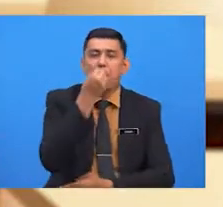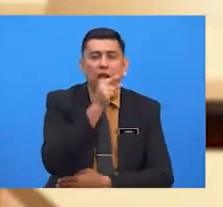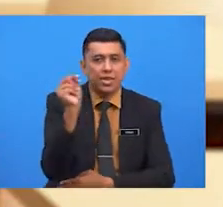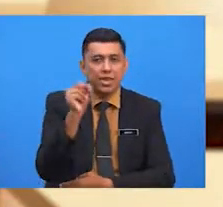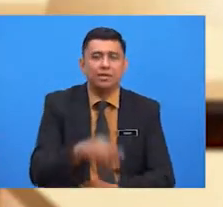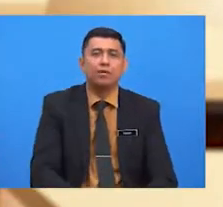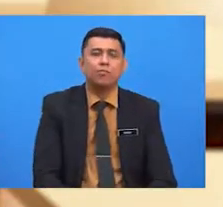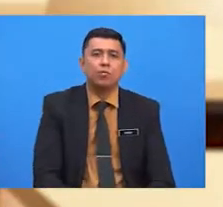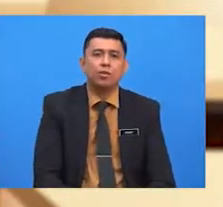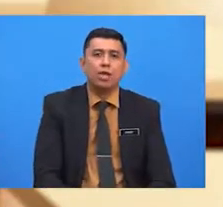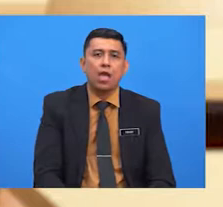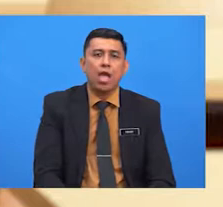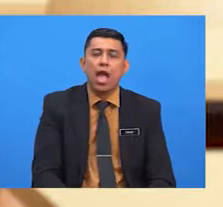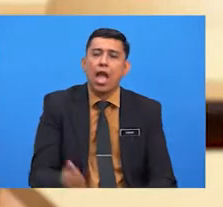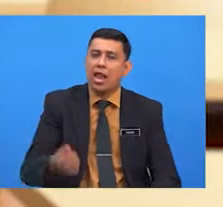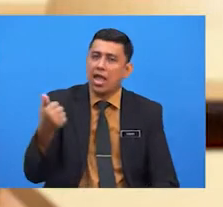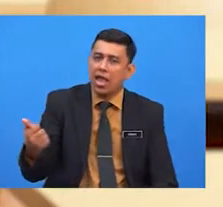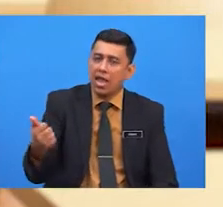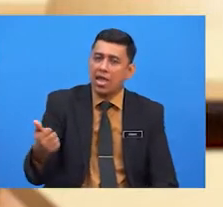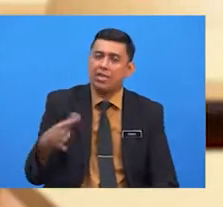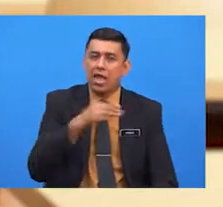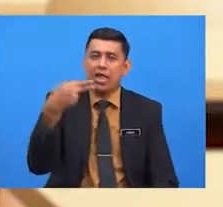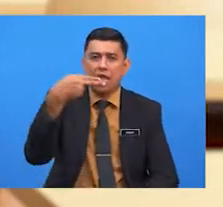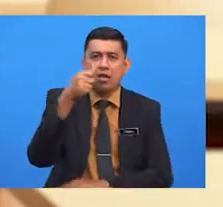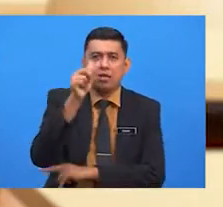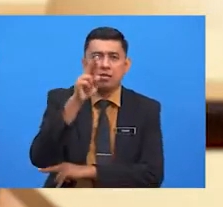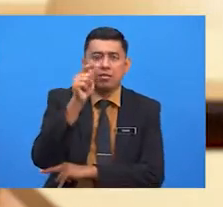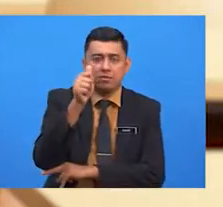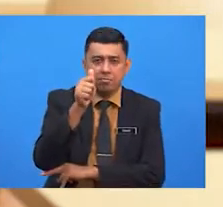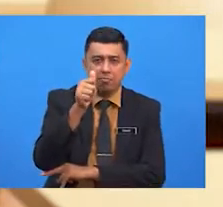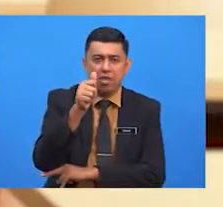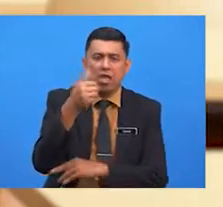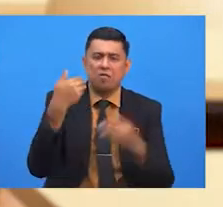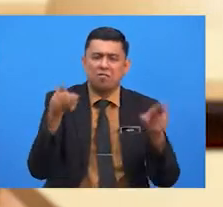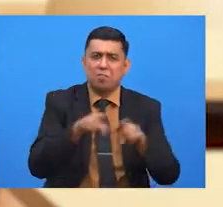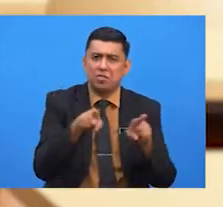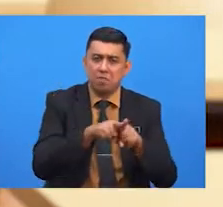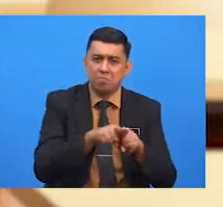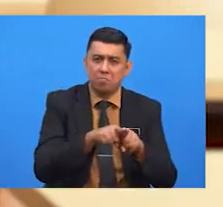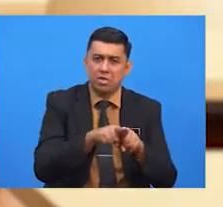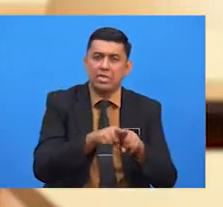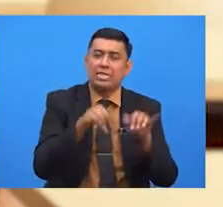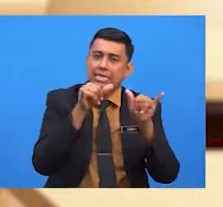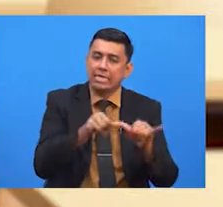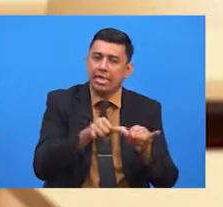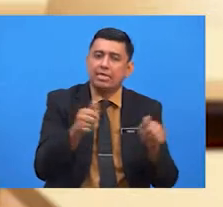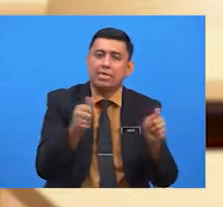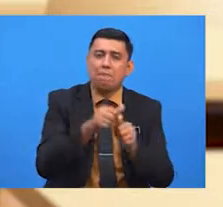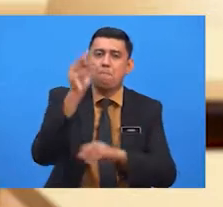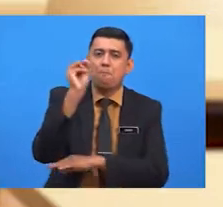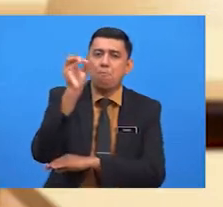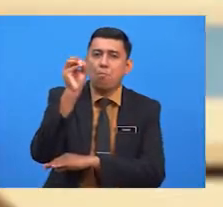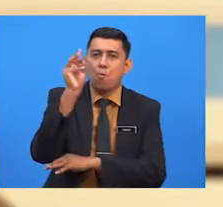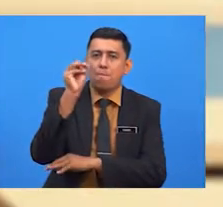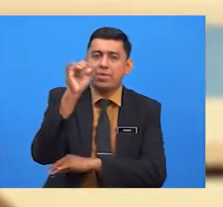makanan, perabot dan harta juga disemadikan bersama-sama mumia.